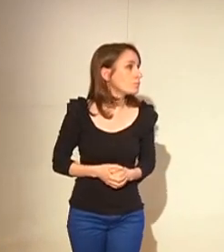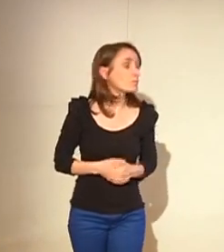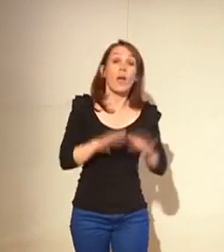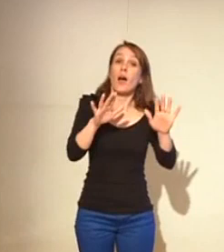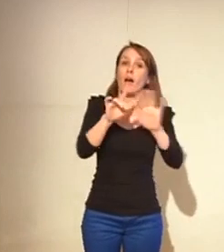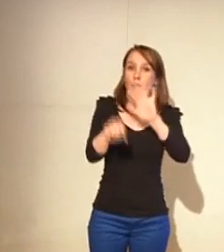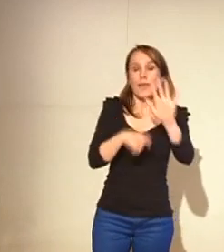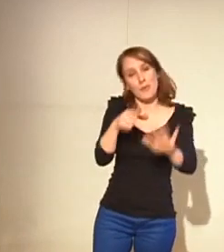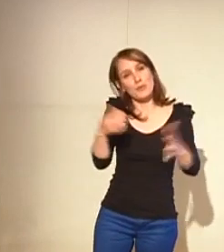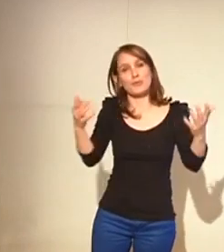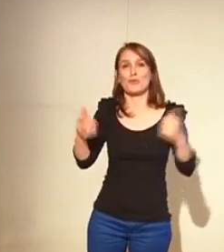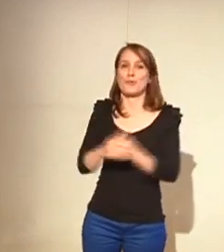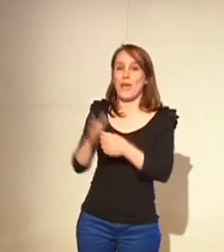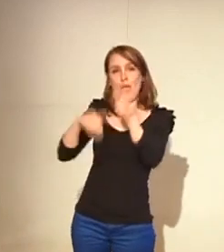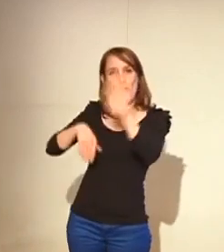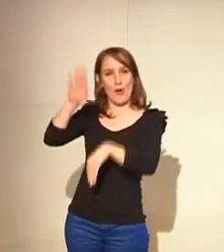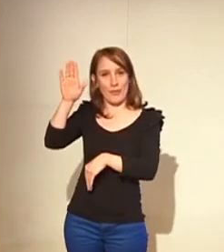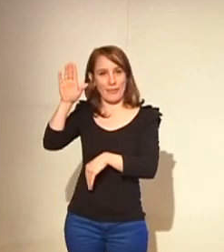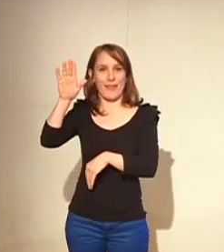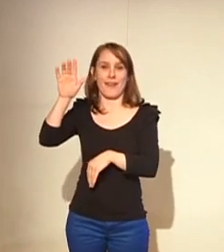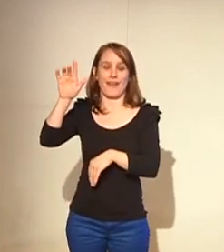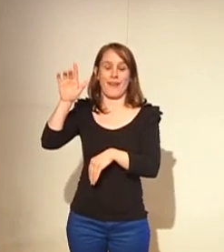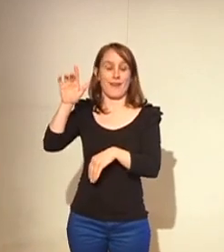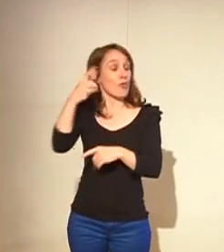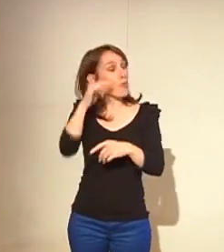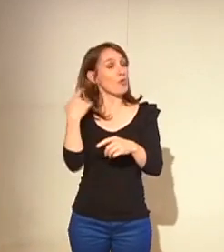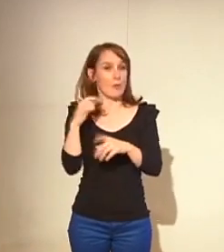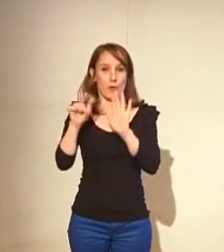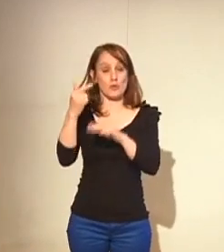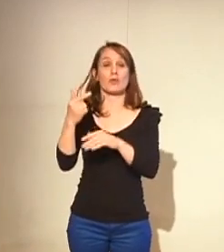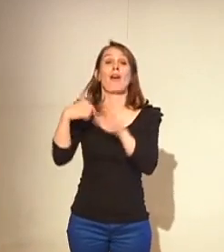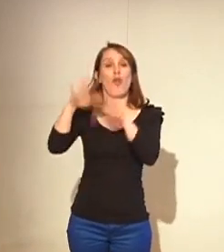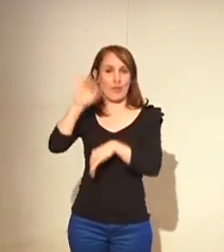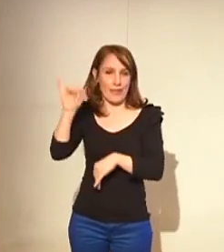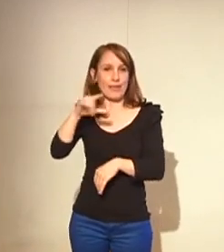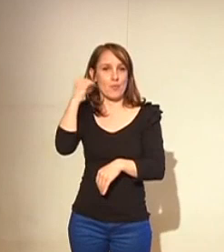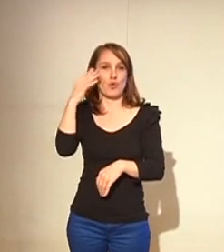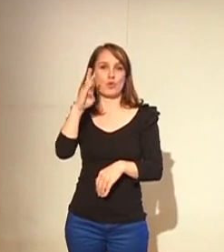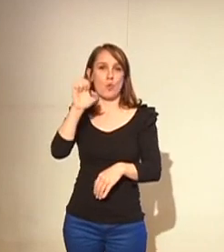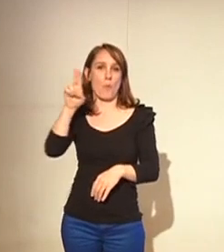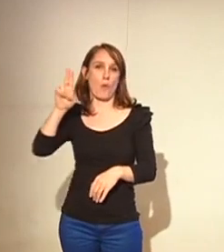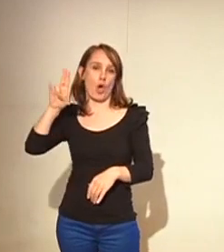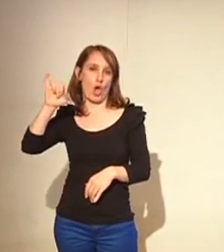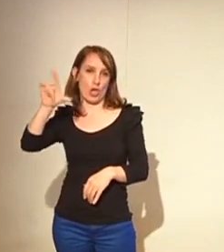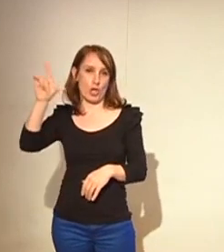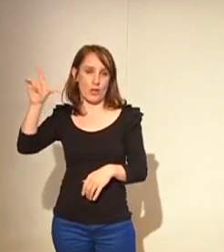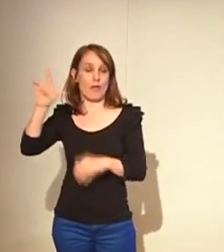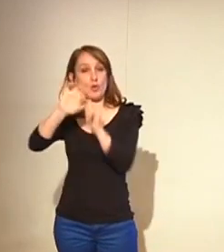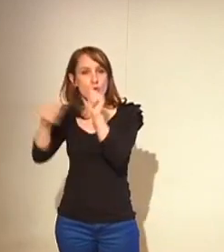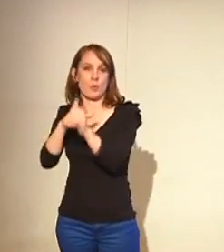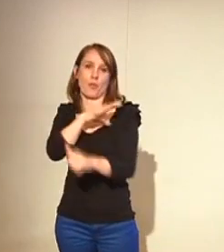également bien sûr la candidature on est sur la délibération numéro 12 donc de Monsieur Breuil avec pour suppléante madame dornano et donc